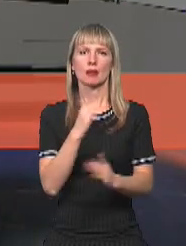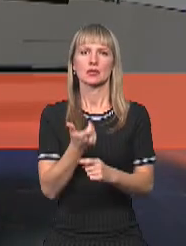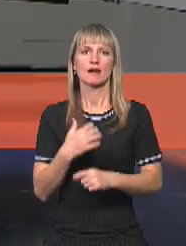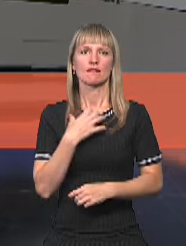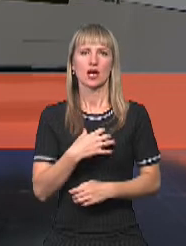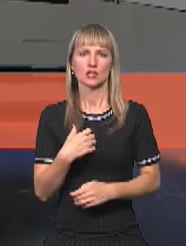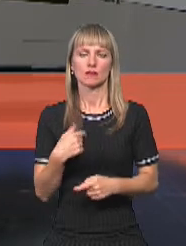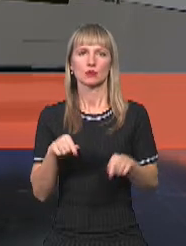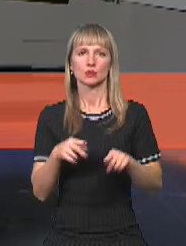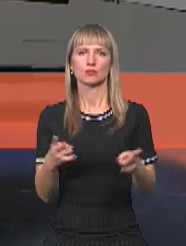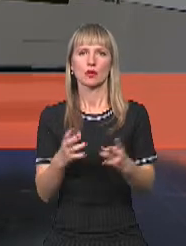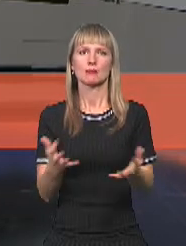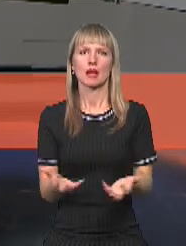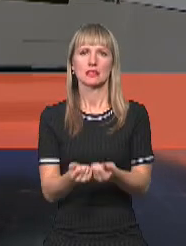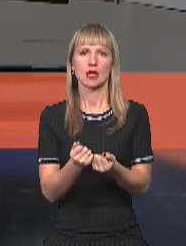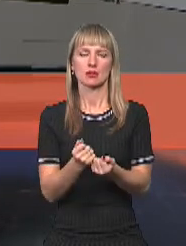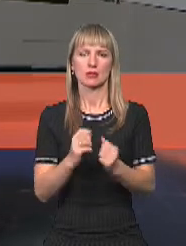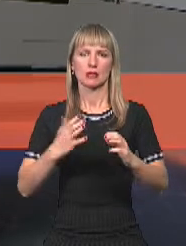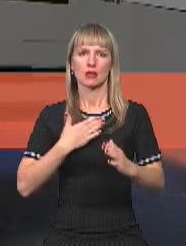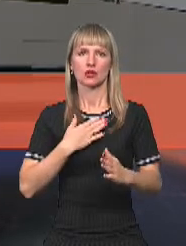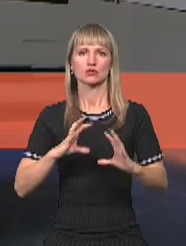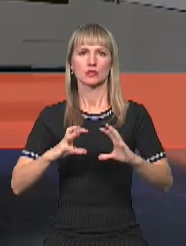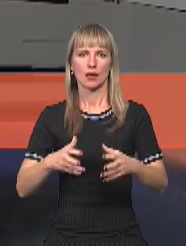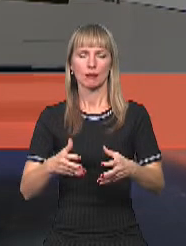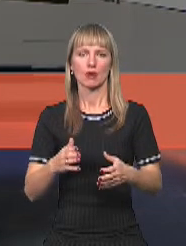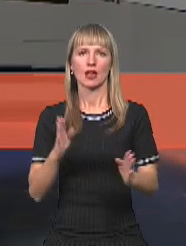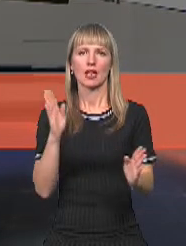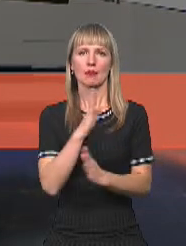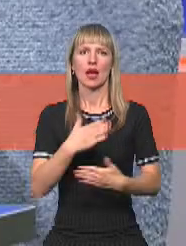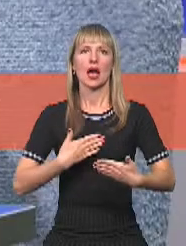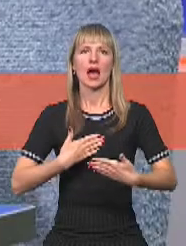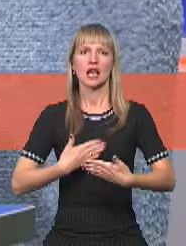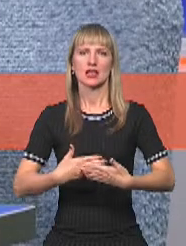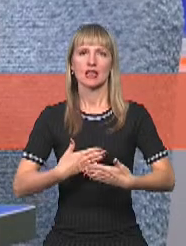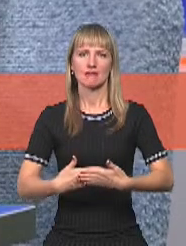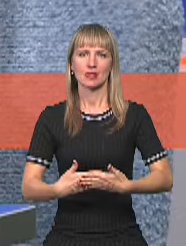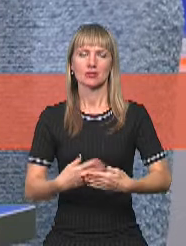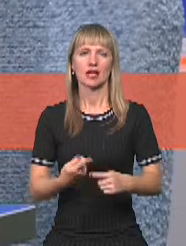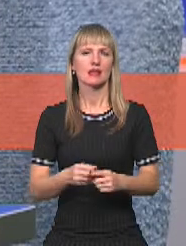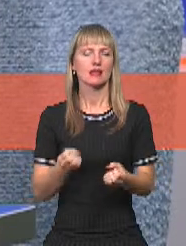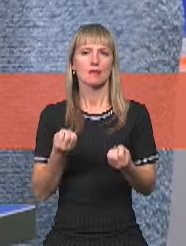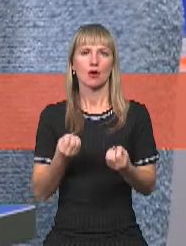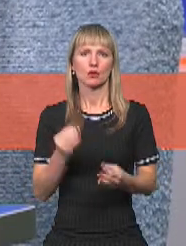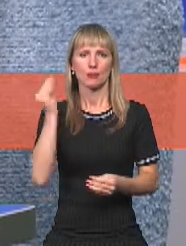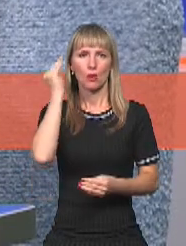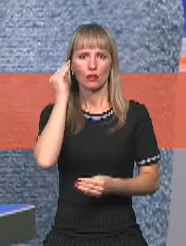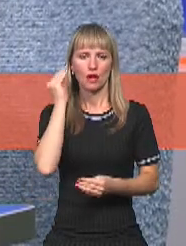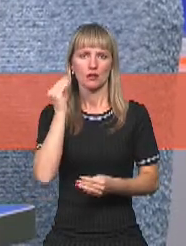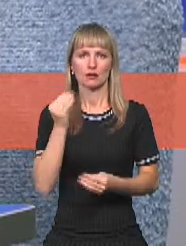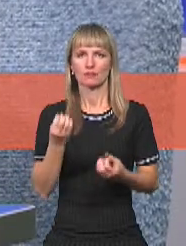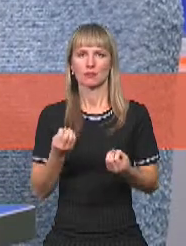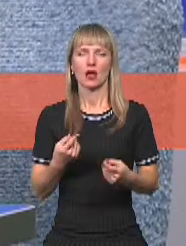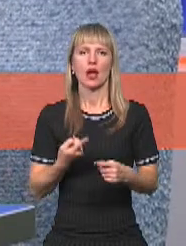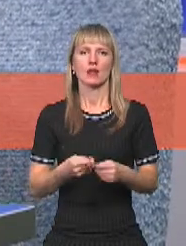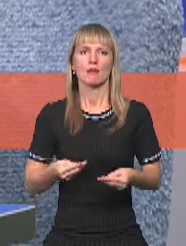ми повинні рятувати планету. Отже, кліматичний активізм – це не просто поняття теоретичне, це